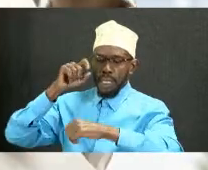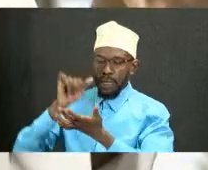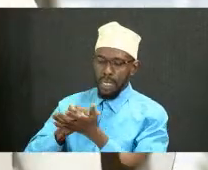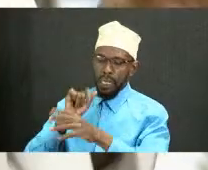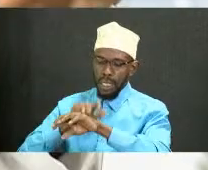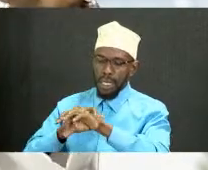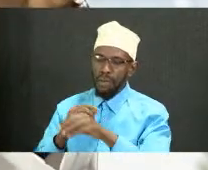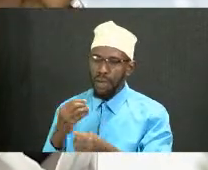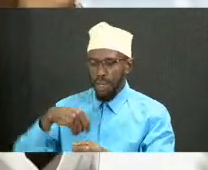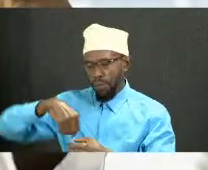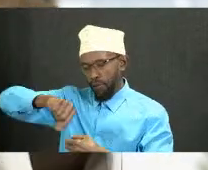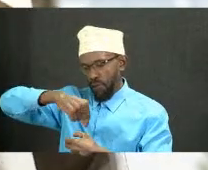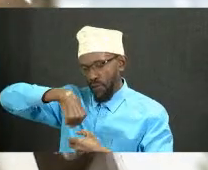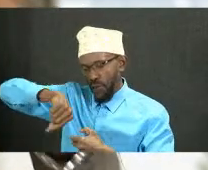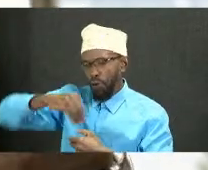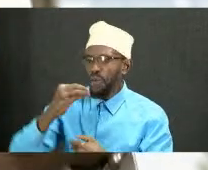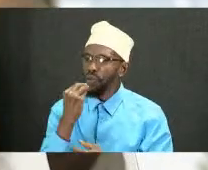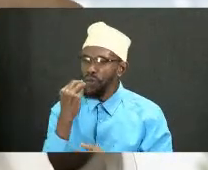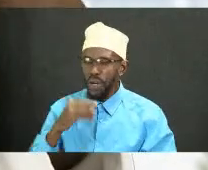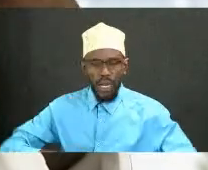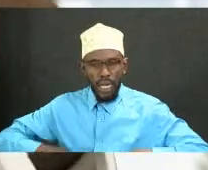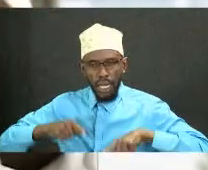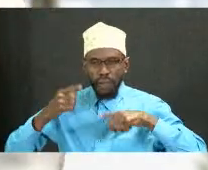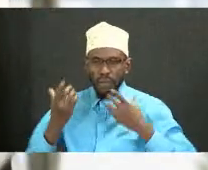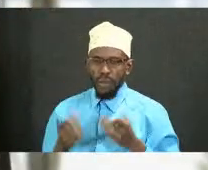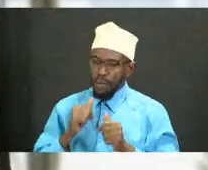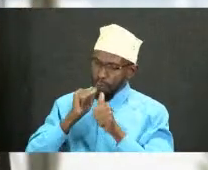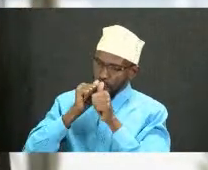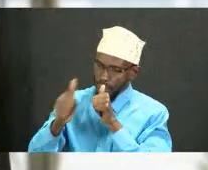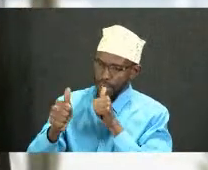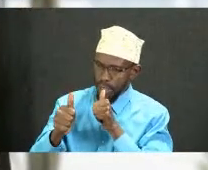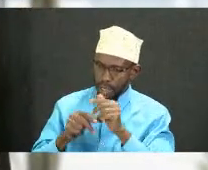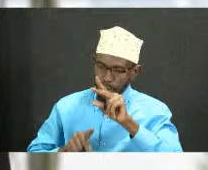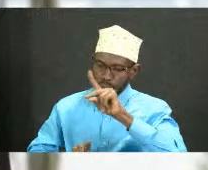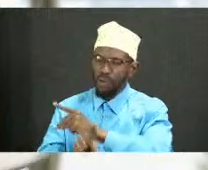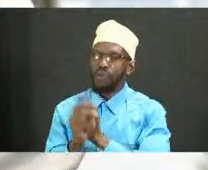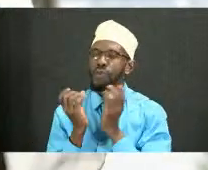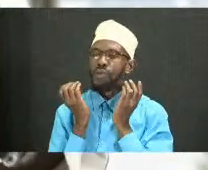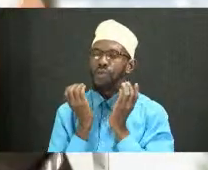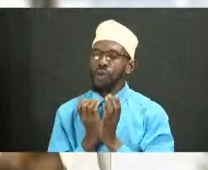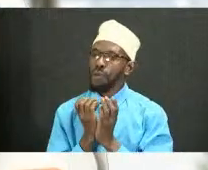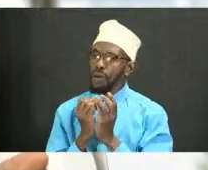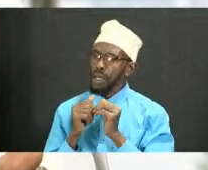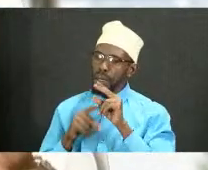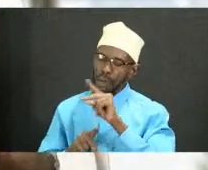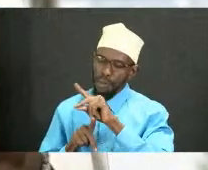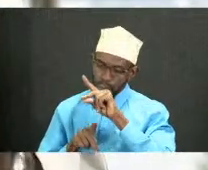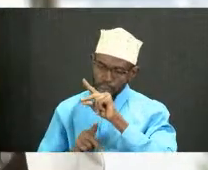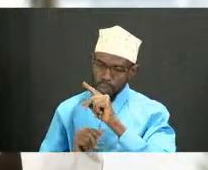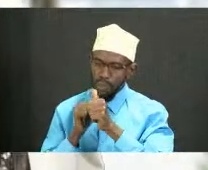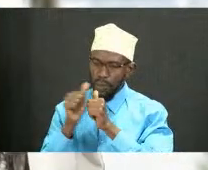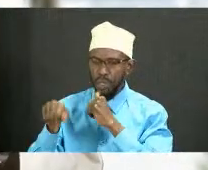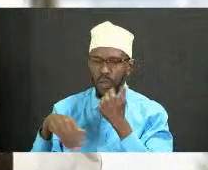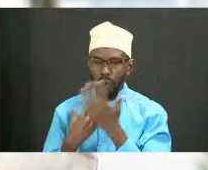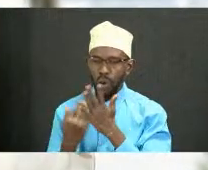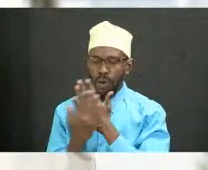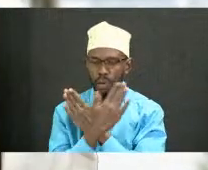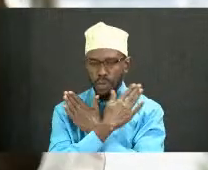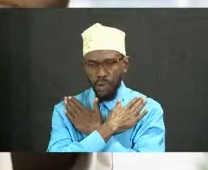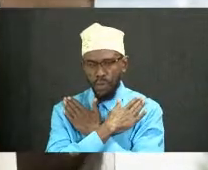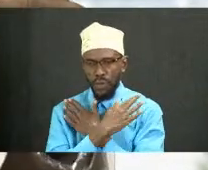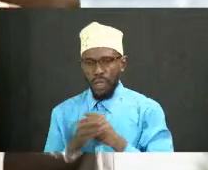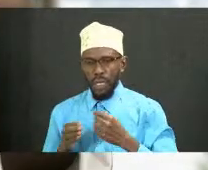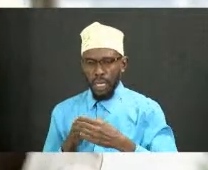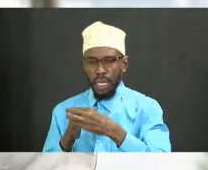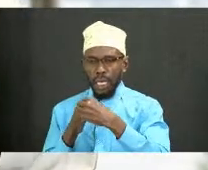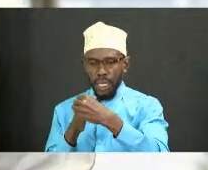ule, akatengeza chakula. Kwa hivyo hizi ni hali ambazo amepitia Mtume sallallahu alaihi wasallam, wamepitia masahaba, na uongozi